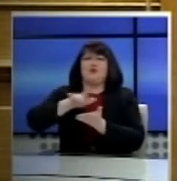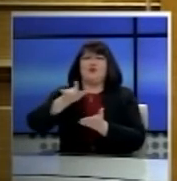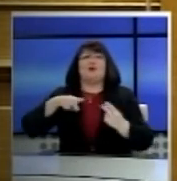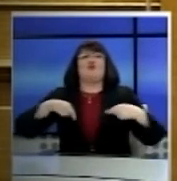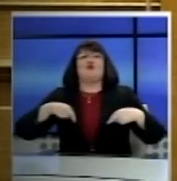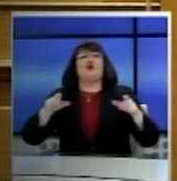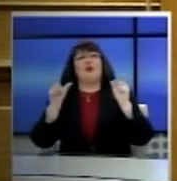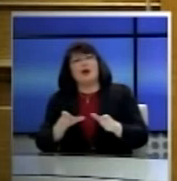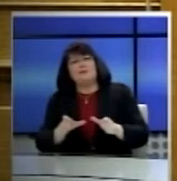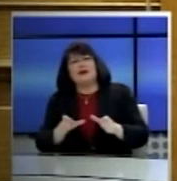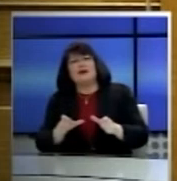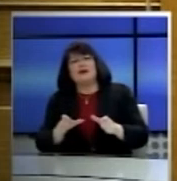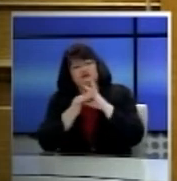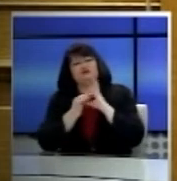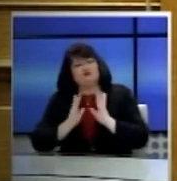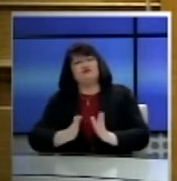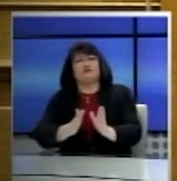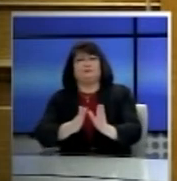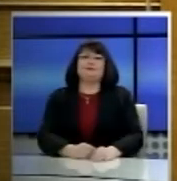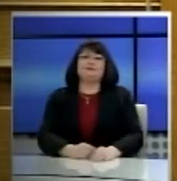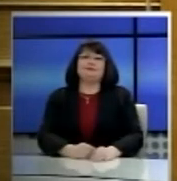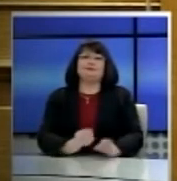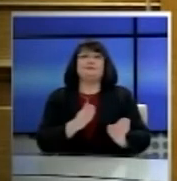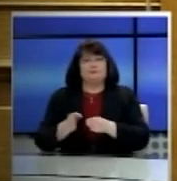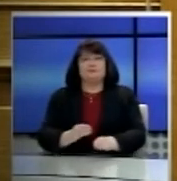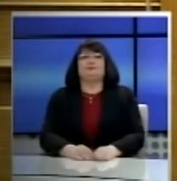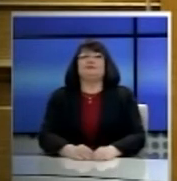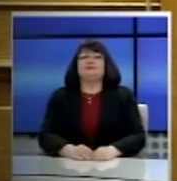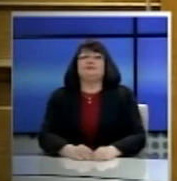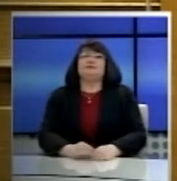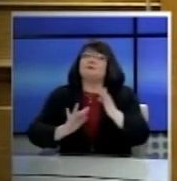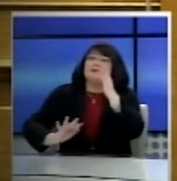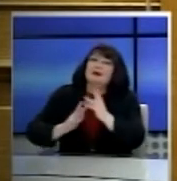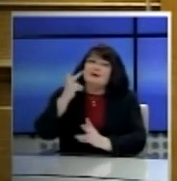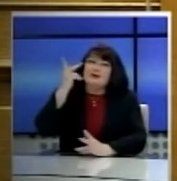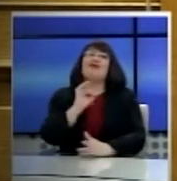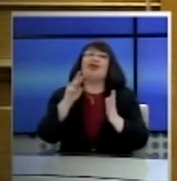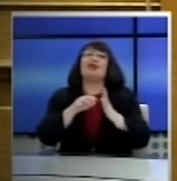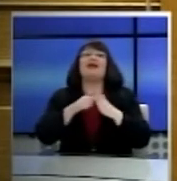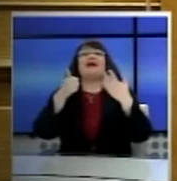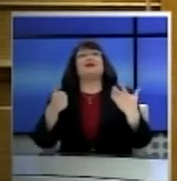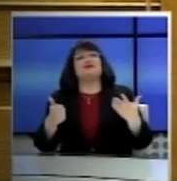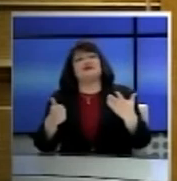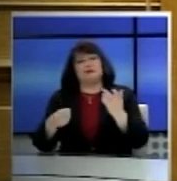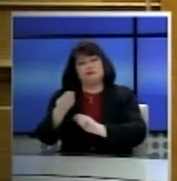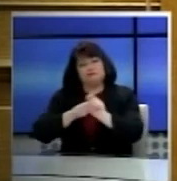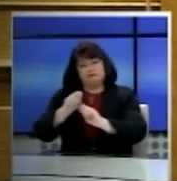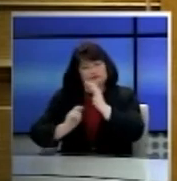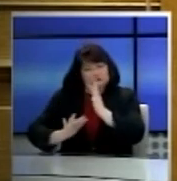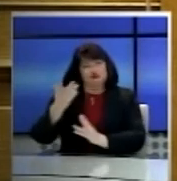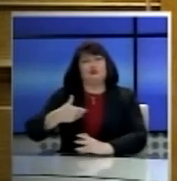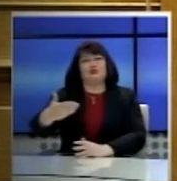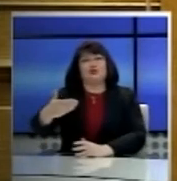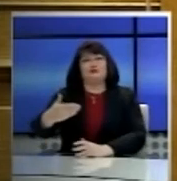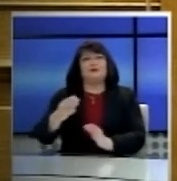μερική κανονικότητα. Για τα εμβόλια, είπε ότι δυστυχώς η παραγωγική δραστηριότητα δεν είναι σταθερή και έτσι είμαστε αναγκασμένοι να ακολουθούμε τους διεθνείς